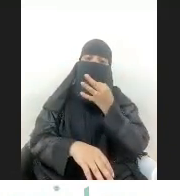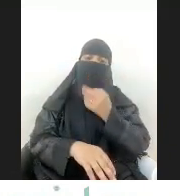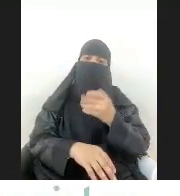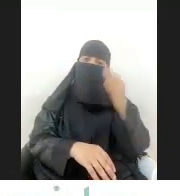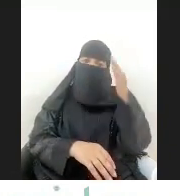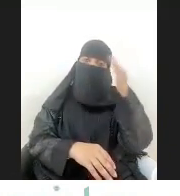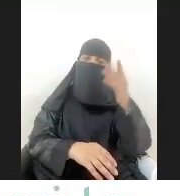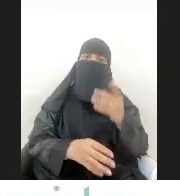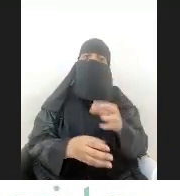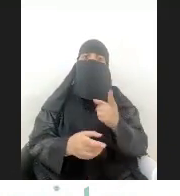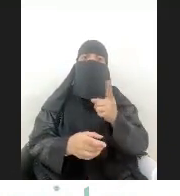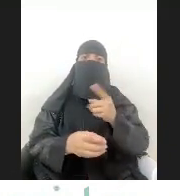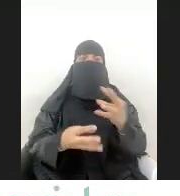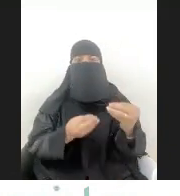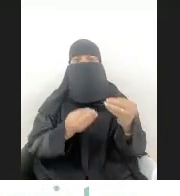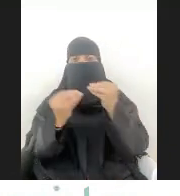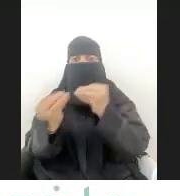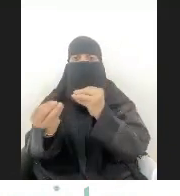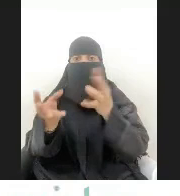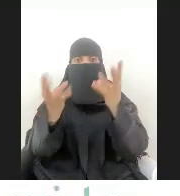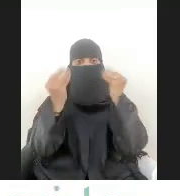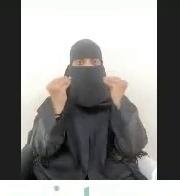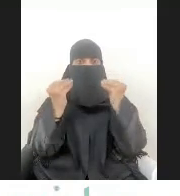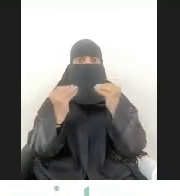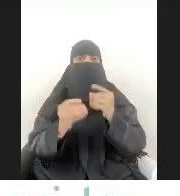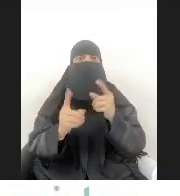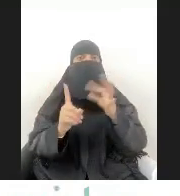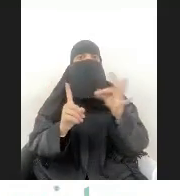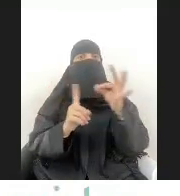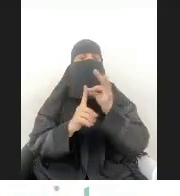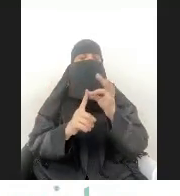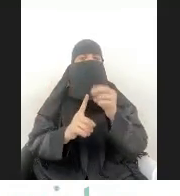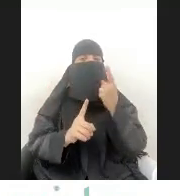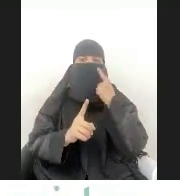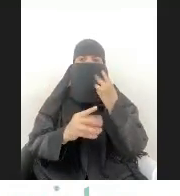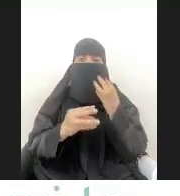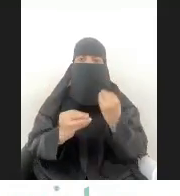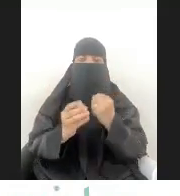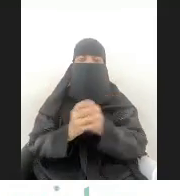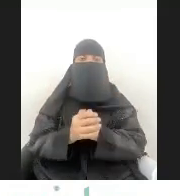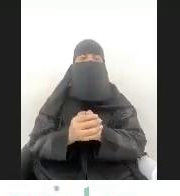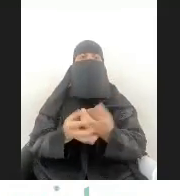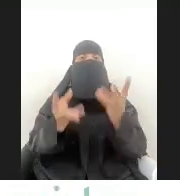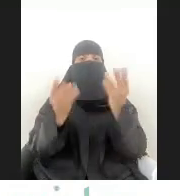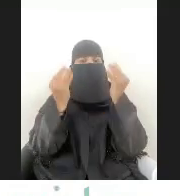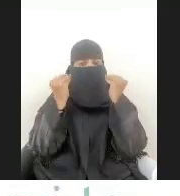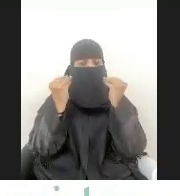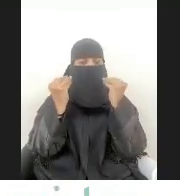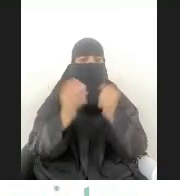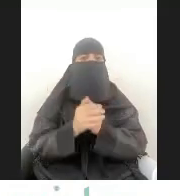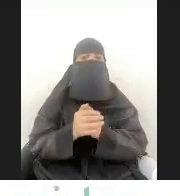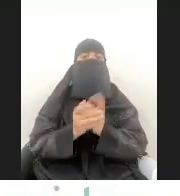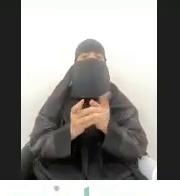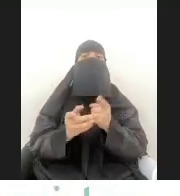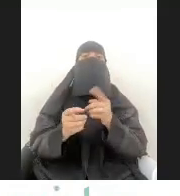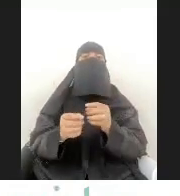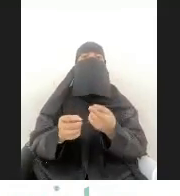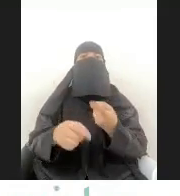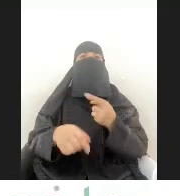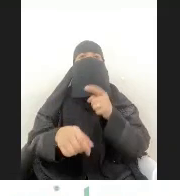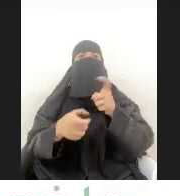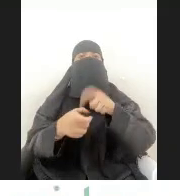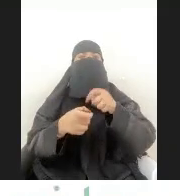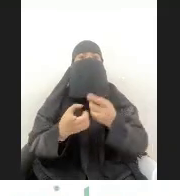المعلومة وتقديم محتوى هادف وجاذب لممارسي العملية التعليمية. وبالتالي وصلنا إلى ملخص الجلسة